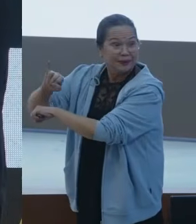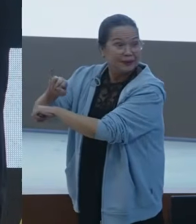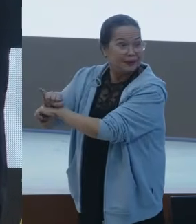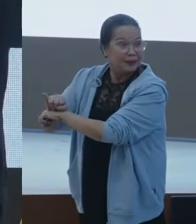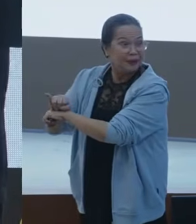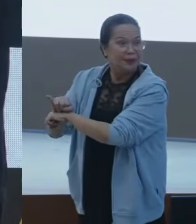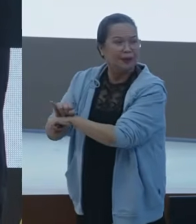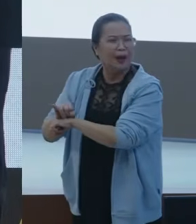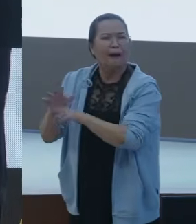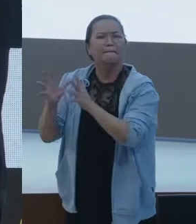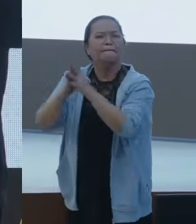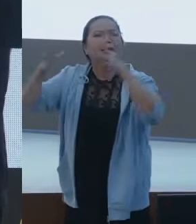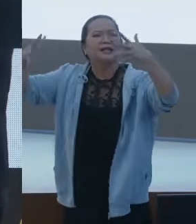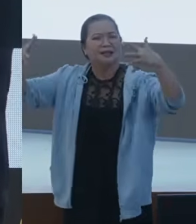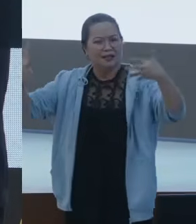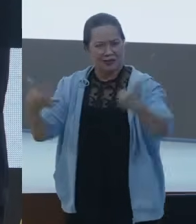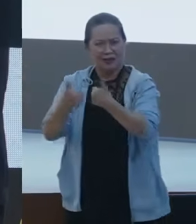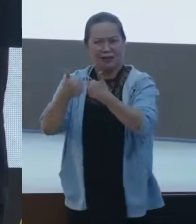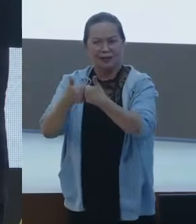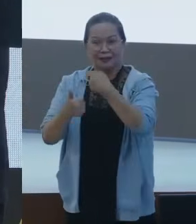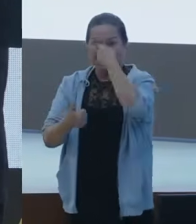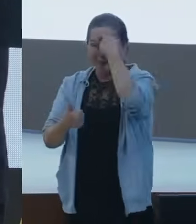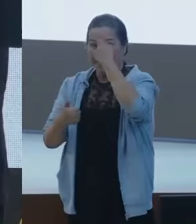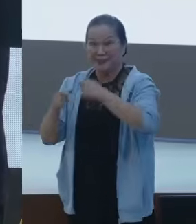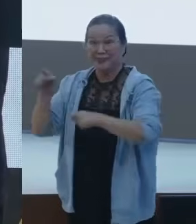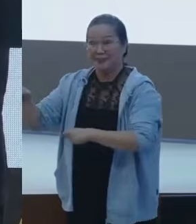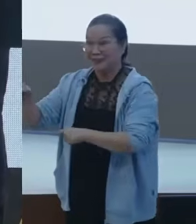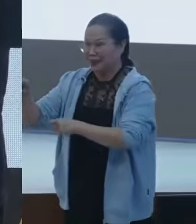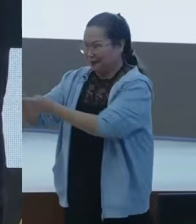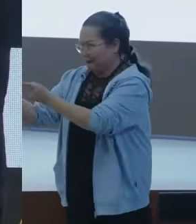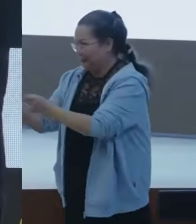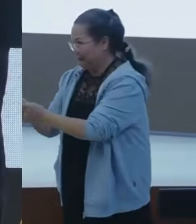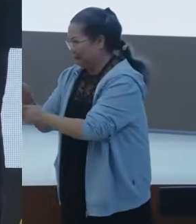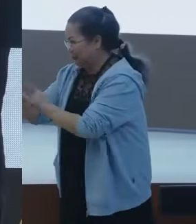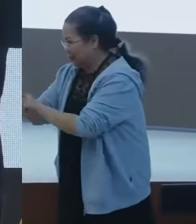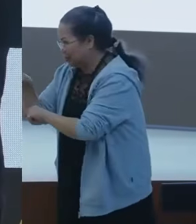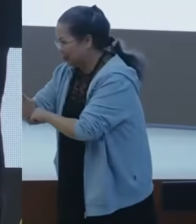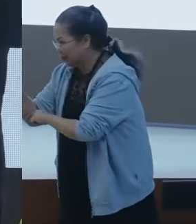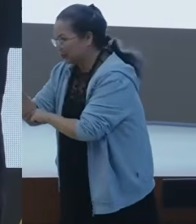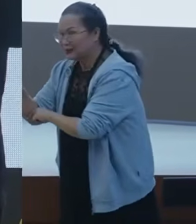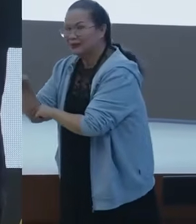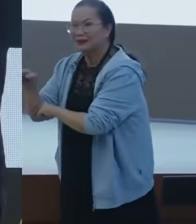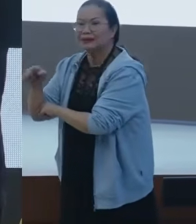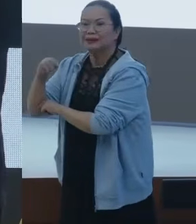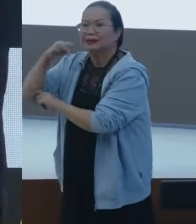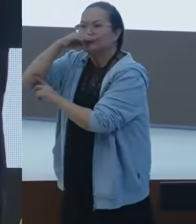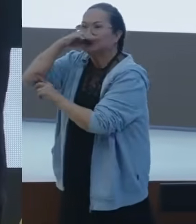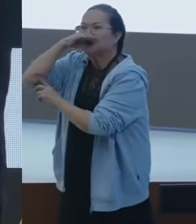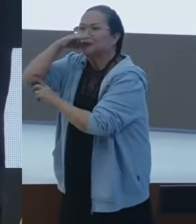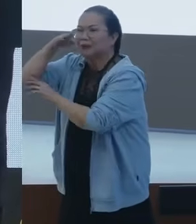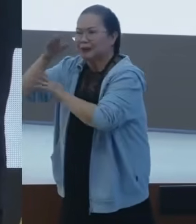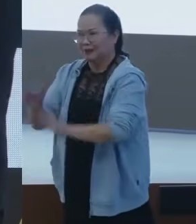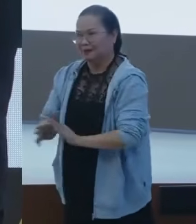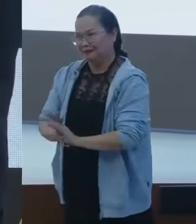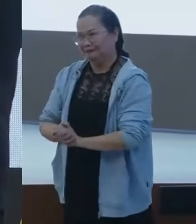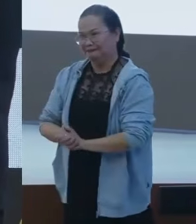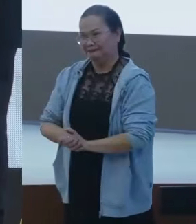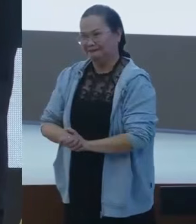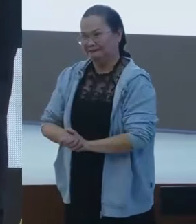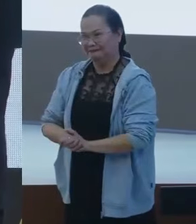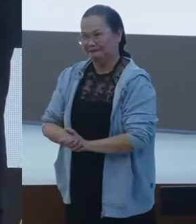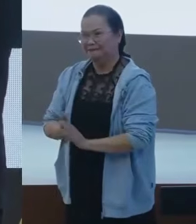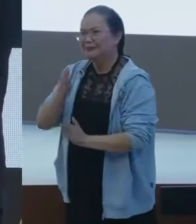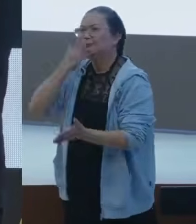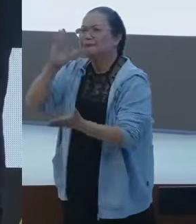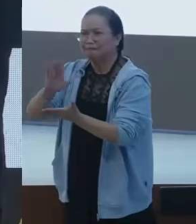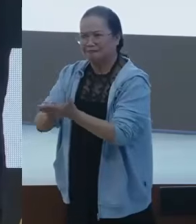Matinding hamon. Bakit? Kasi yung mga Cretans, sabi sa verse 12 in chapter 1, Cretans are always liars,